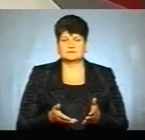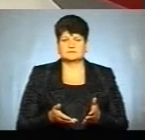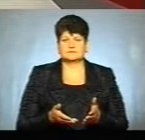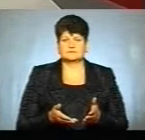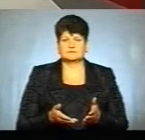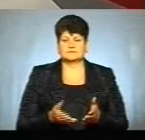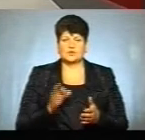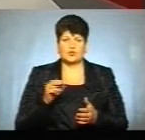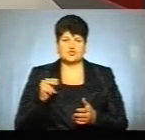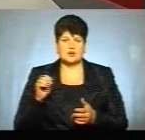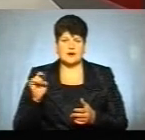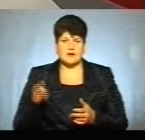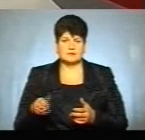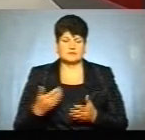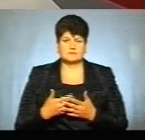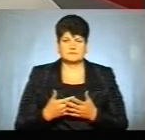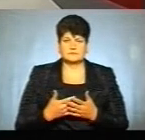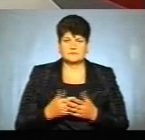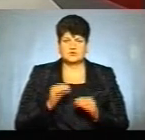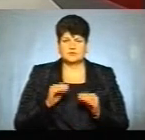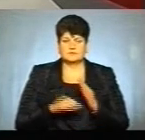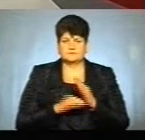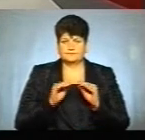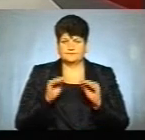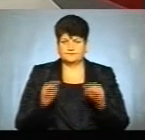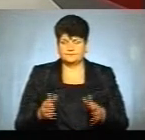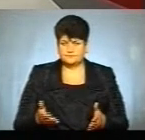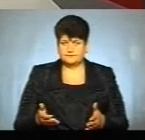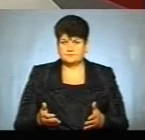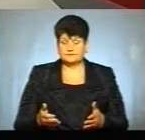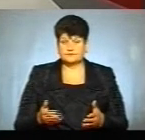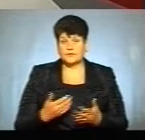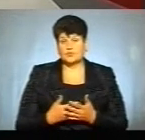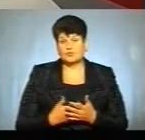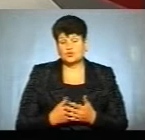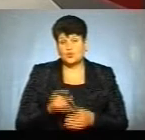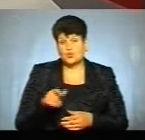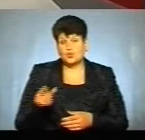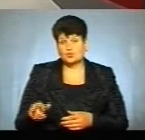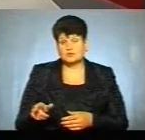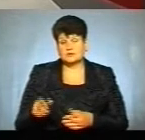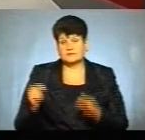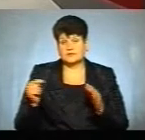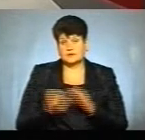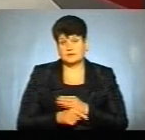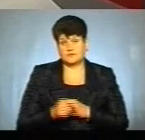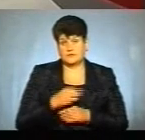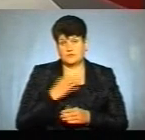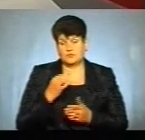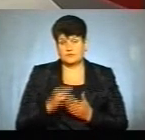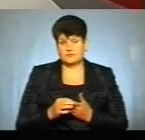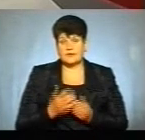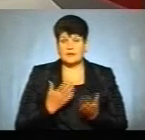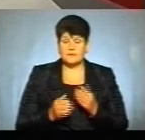чи ті самі очерети, чи ті самі десь насадження зелені. Тобто люди уникають такої відповідальності, якби